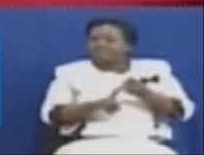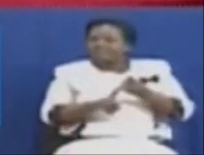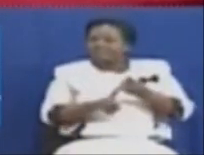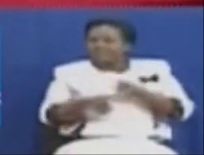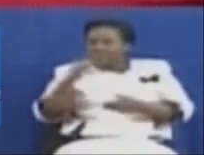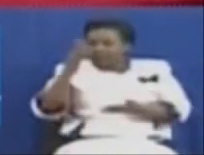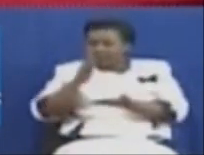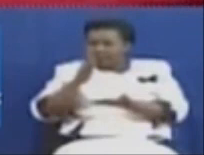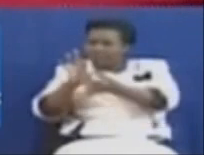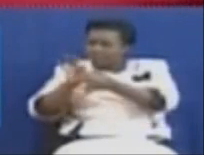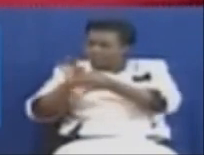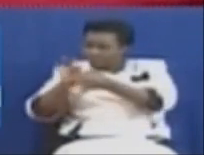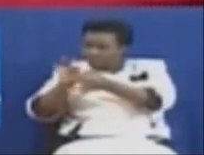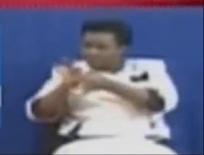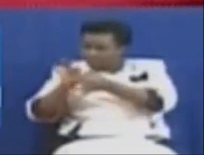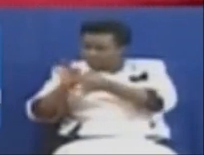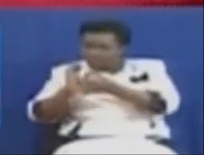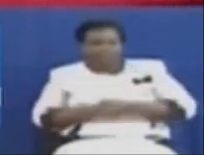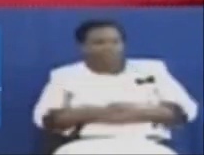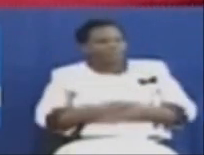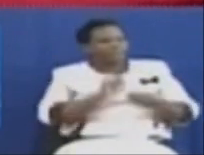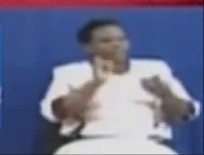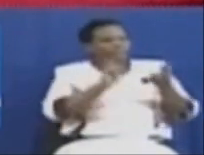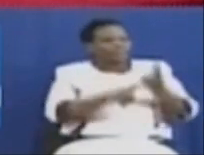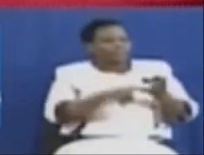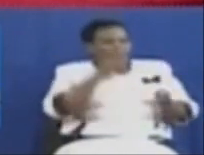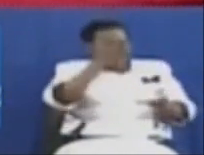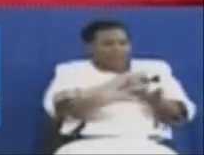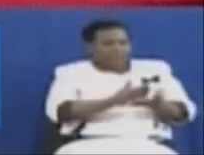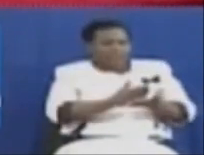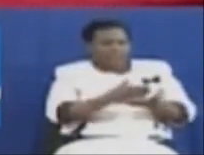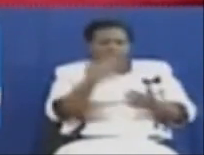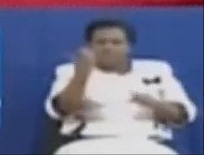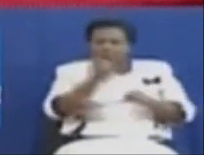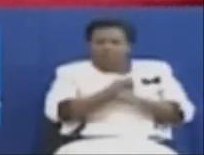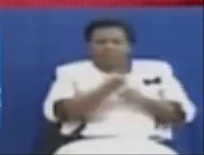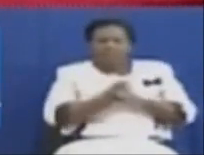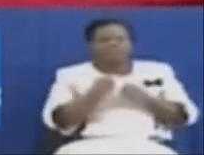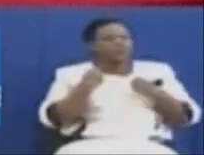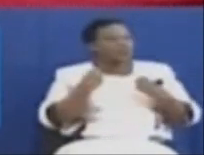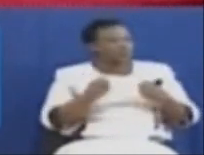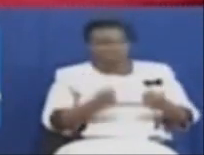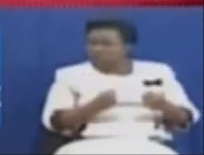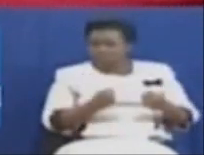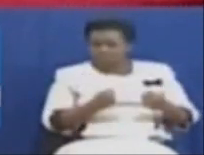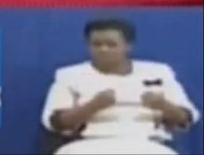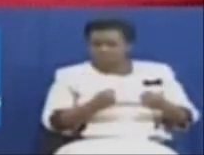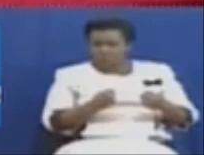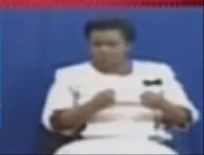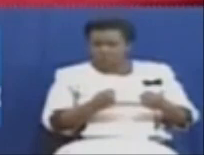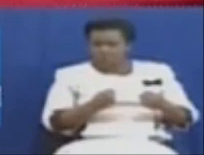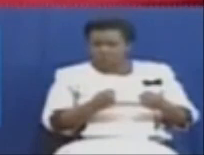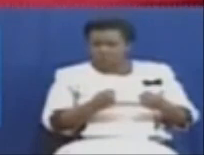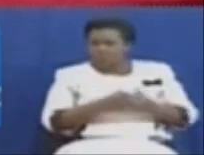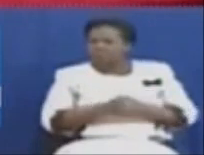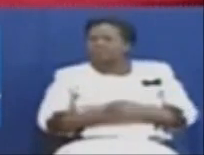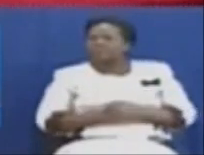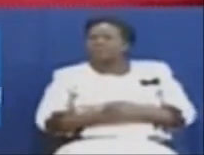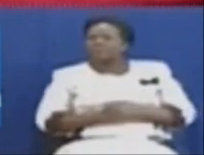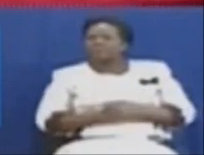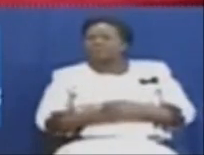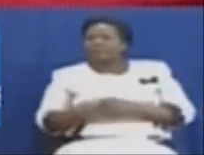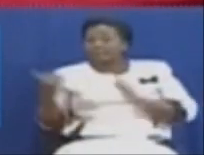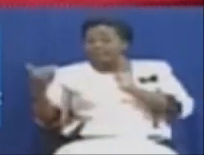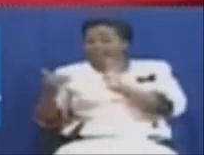Mheshimiwa Naibu Spika, labda nianze kwa kutoa haki za mtoto ni zipi. Serikali ya